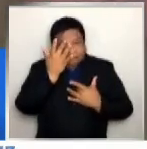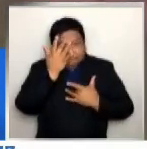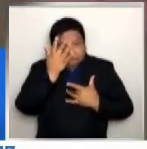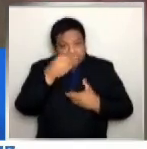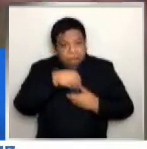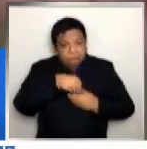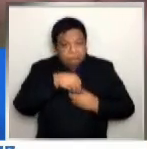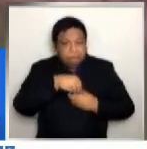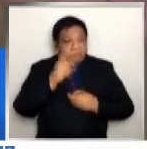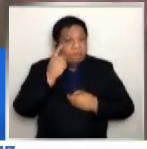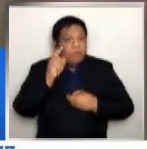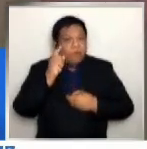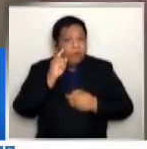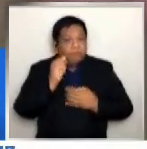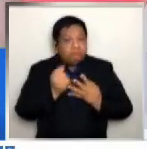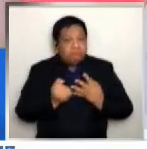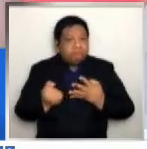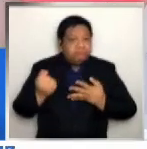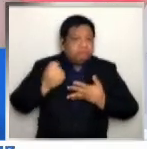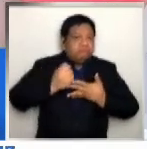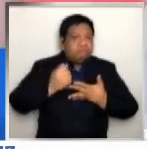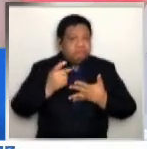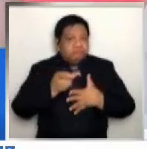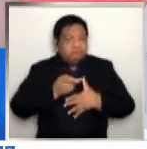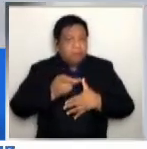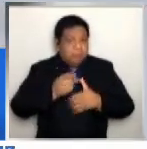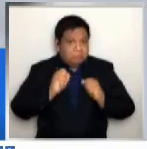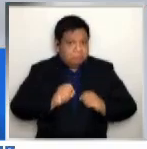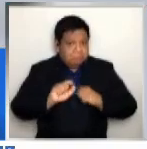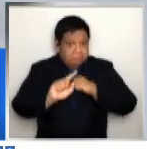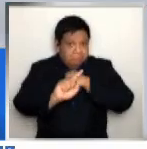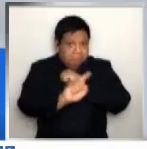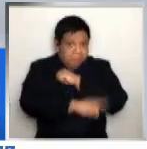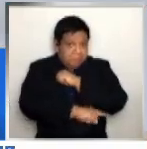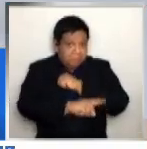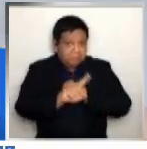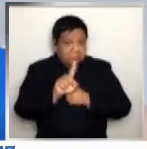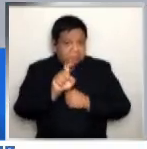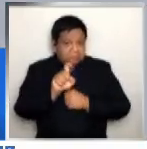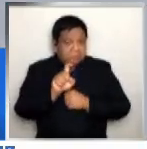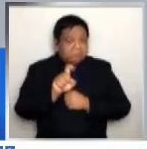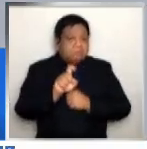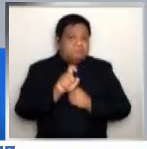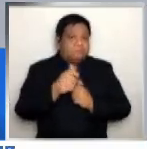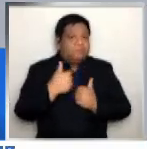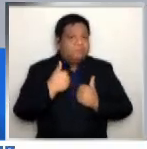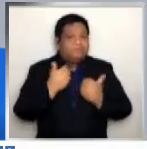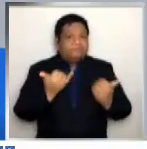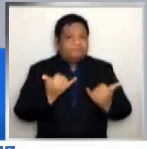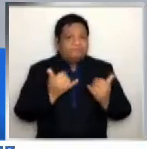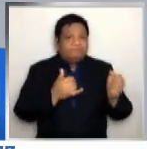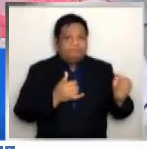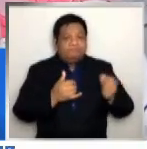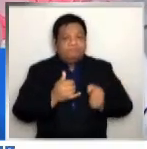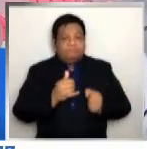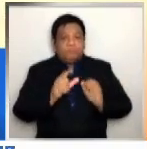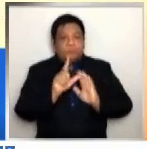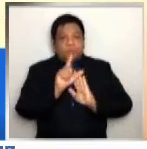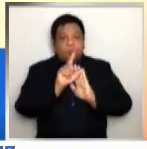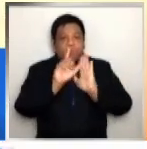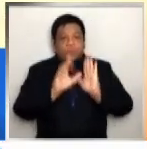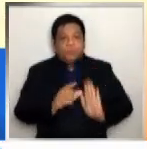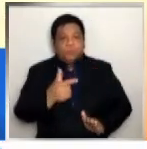sila maparusahan ayon sa batas? Pag-usapin po natin yan ngayong umaga kasama ang ating kapuso sa batas, Attorney Gabby Concepcion.